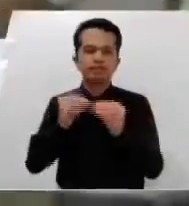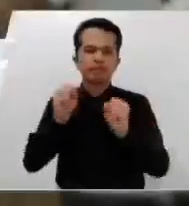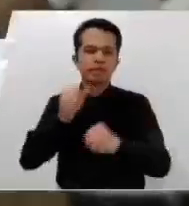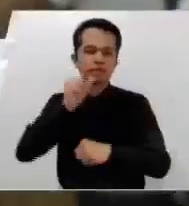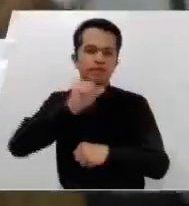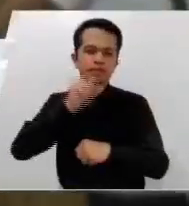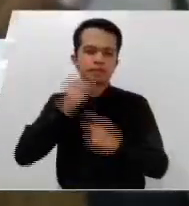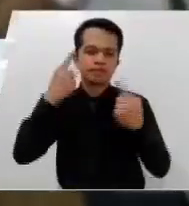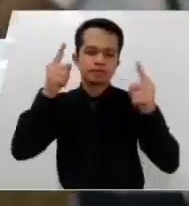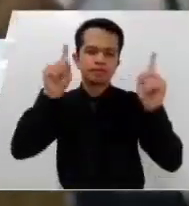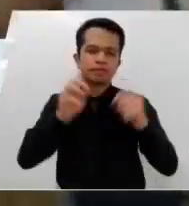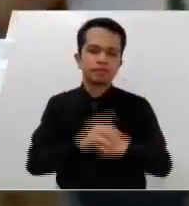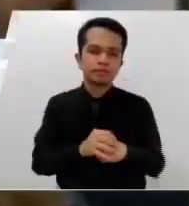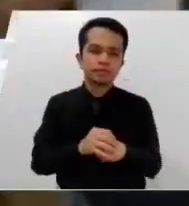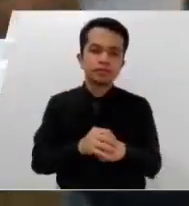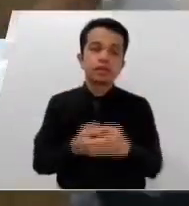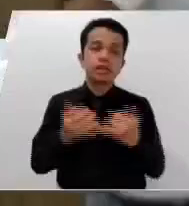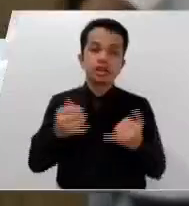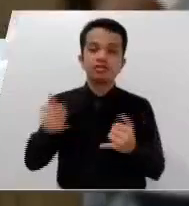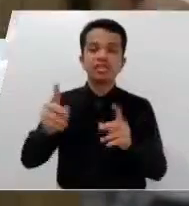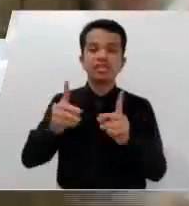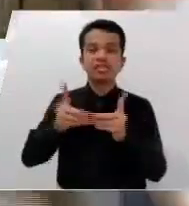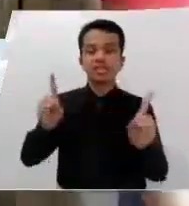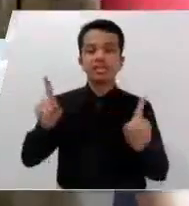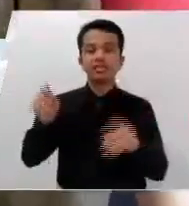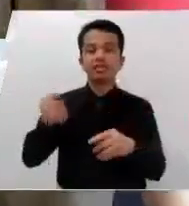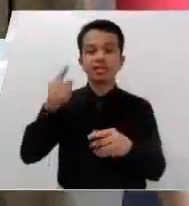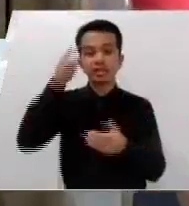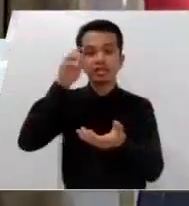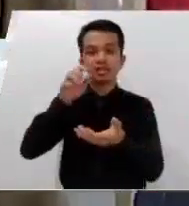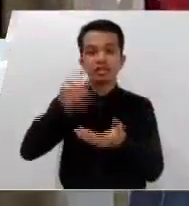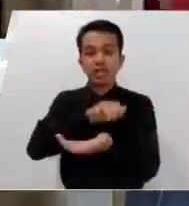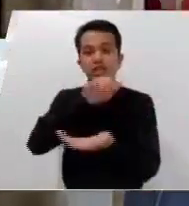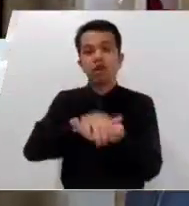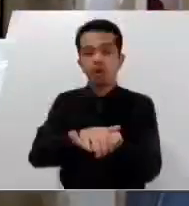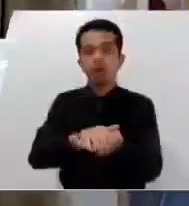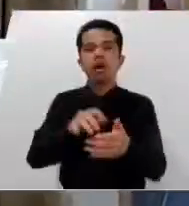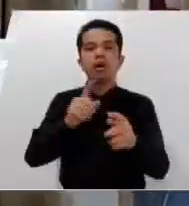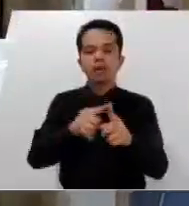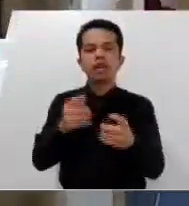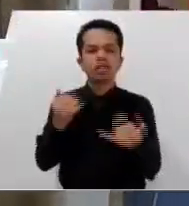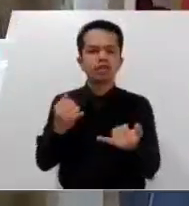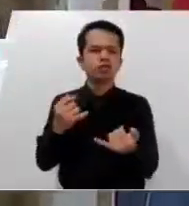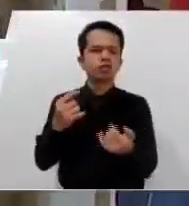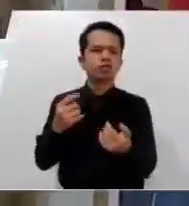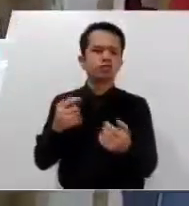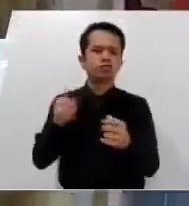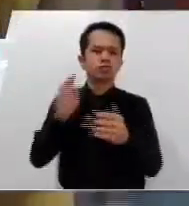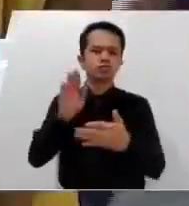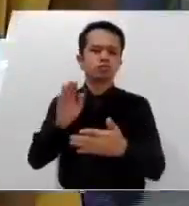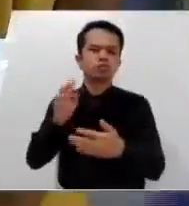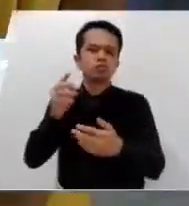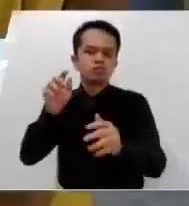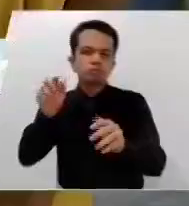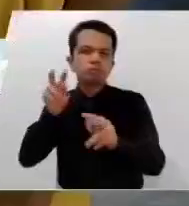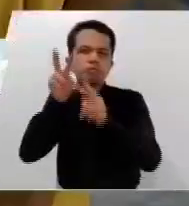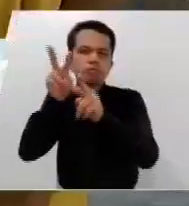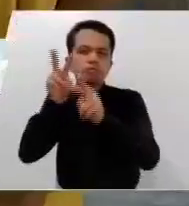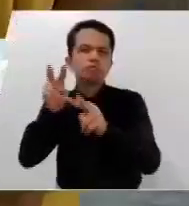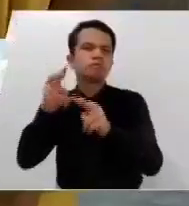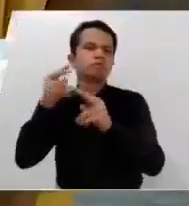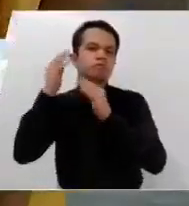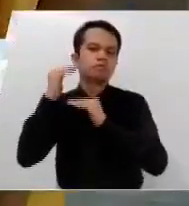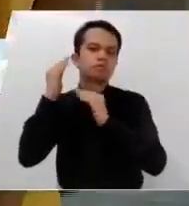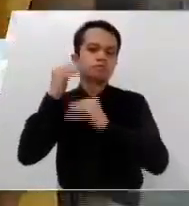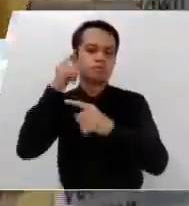naghiwalay naman sila ng kanyang asawa. Pero kahit daw noon, kung tinanong ko siya kung haharap siya sa bagong taon na may pag-asa, malinaw na